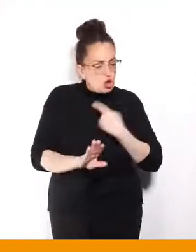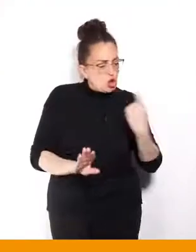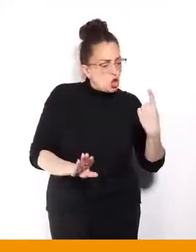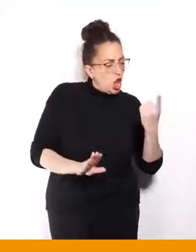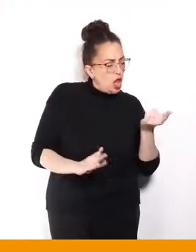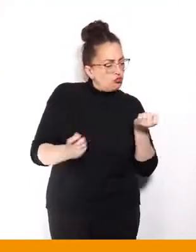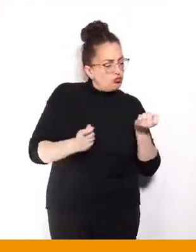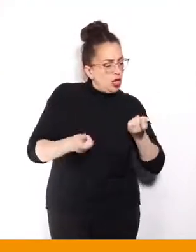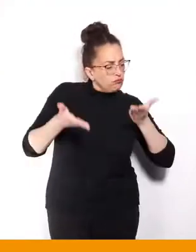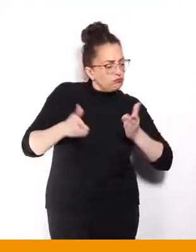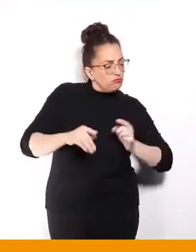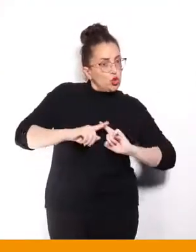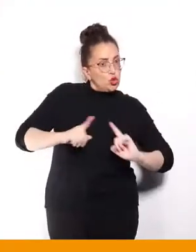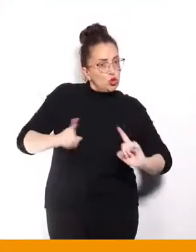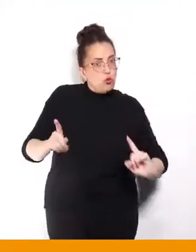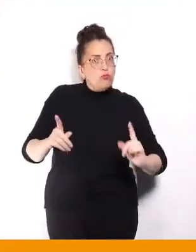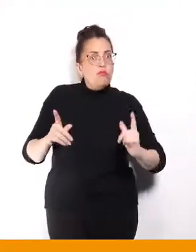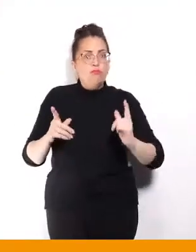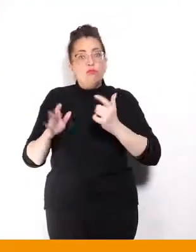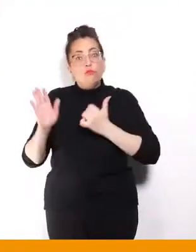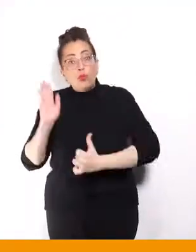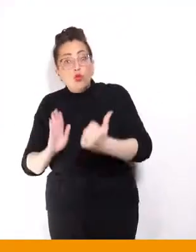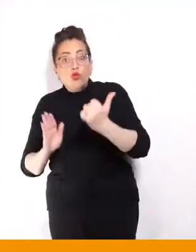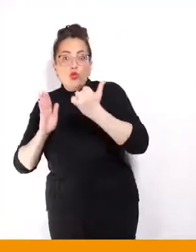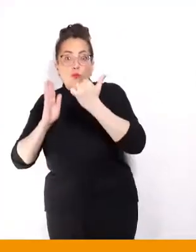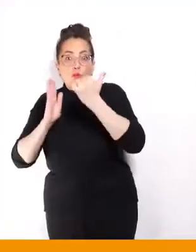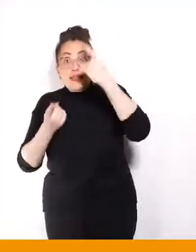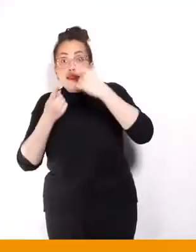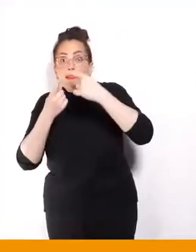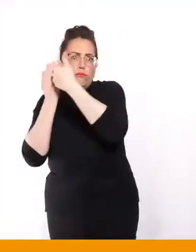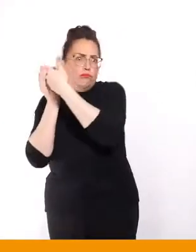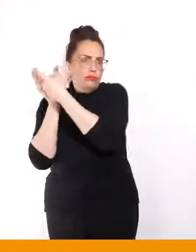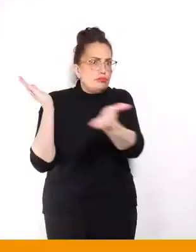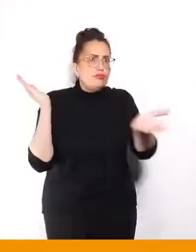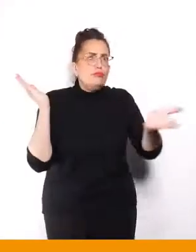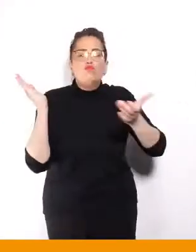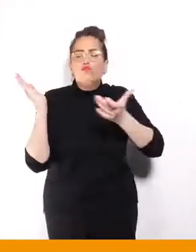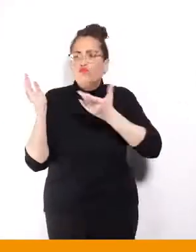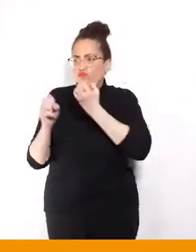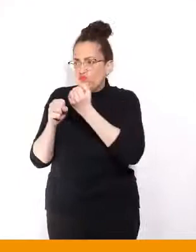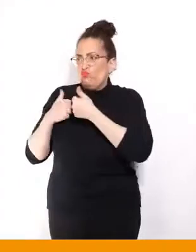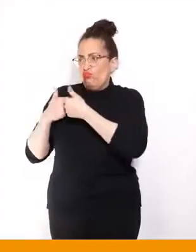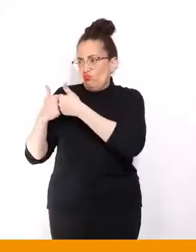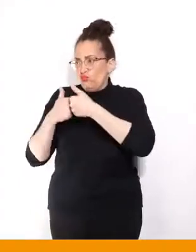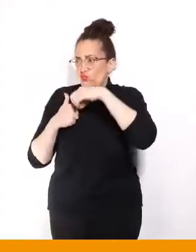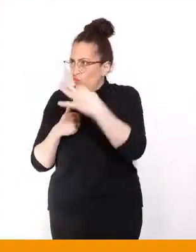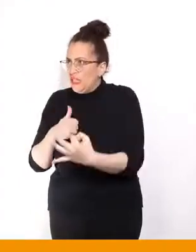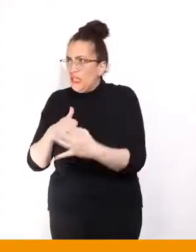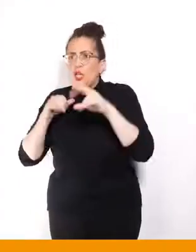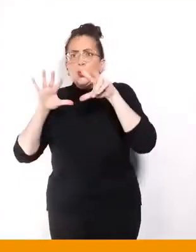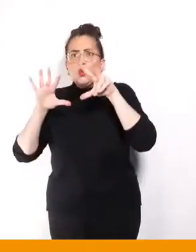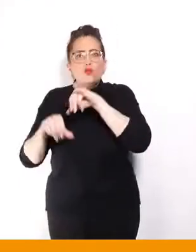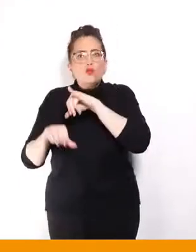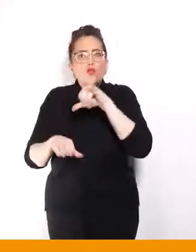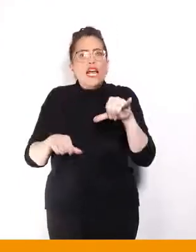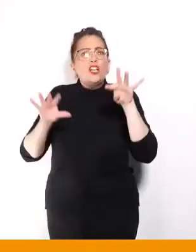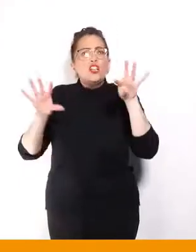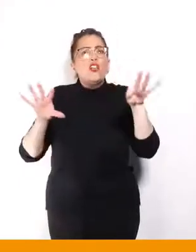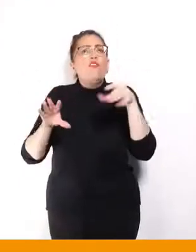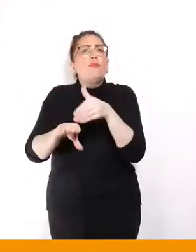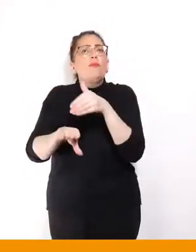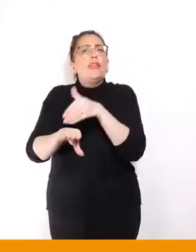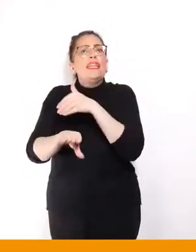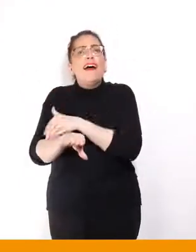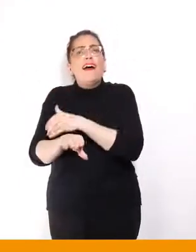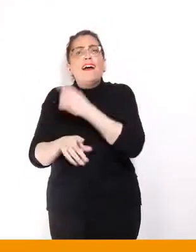large. On a déjà ces 8-9 milliards qui arrivent des droits de succession, et